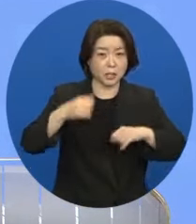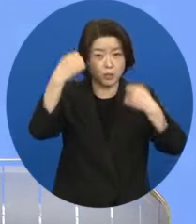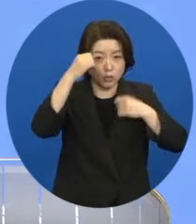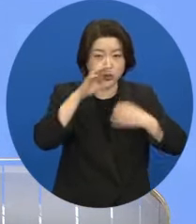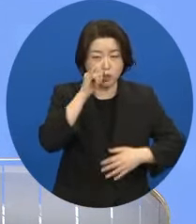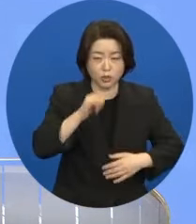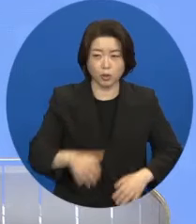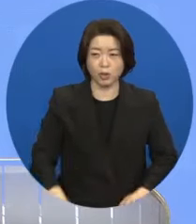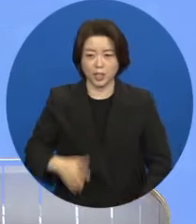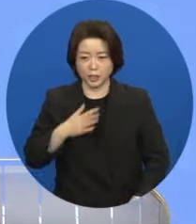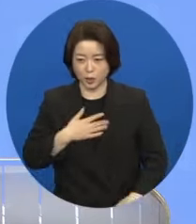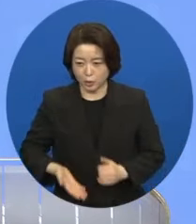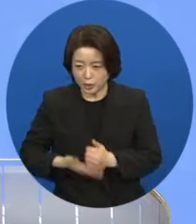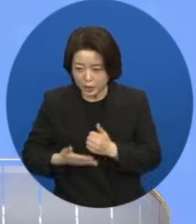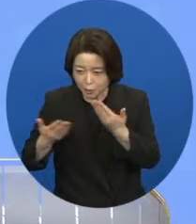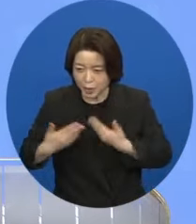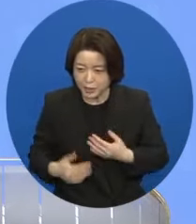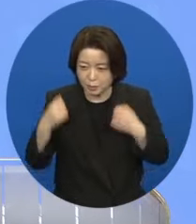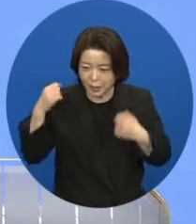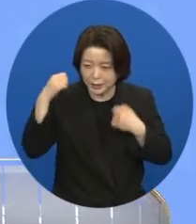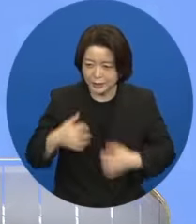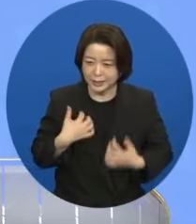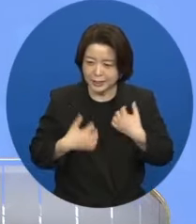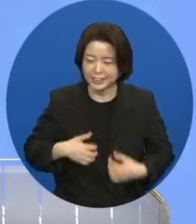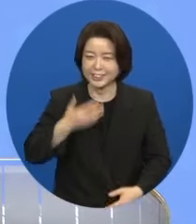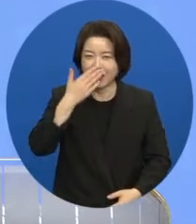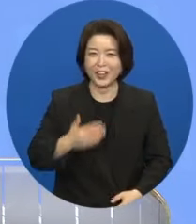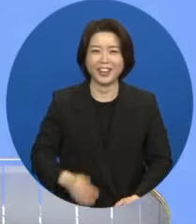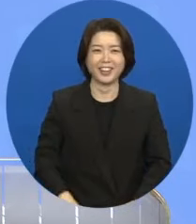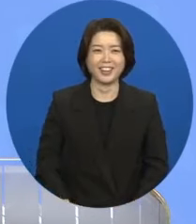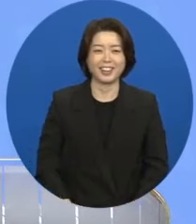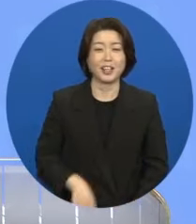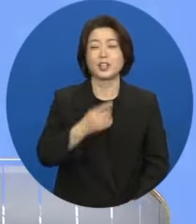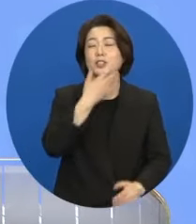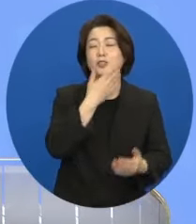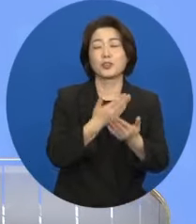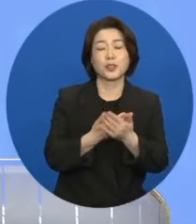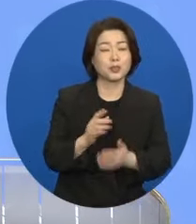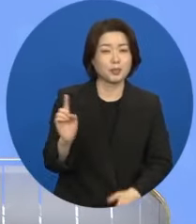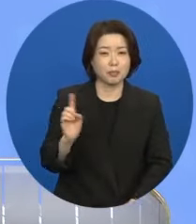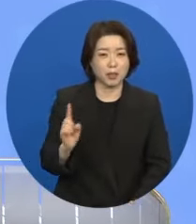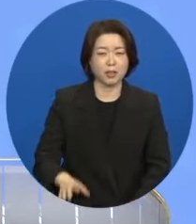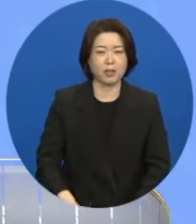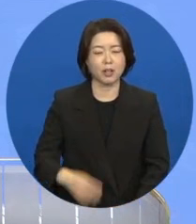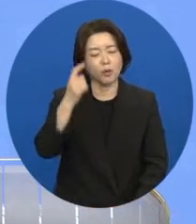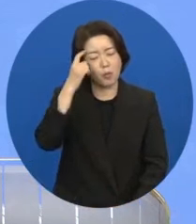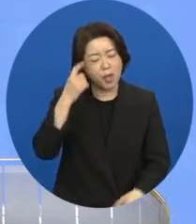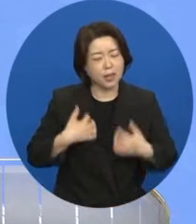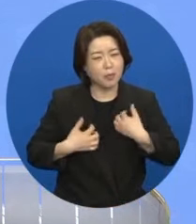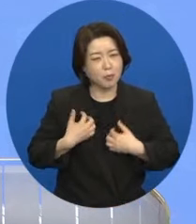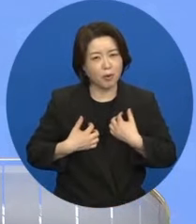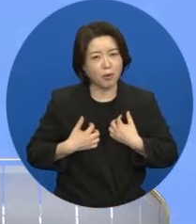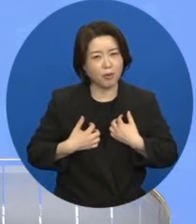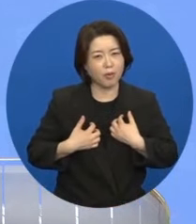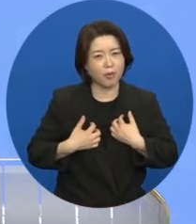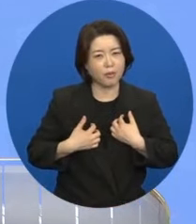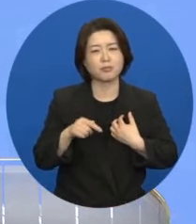받으면 춤을 추기 시작합니다 근데 그게 중요한게 뭐냐면 왜 기쁘냐